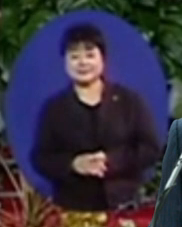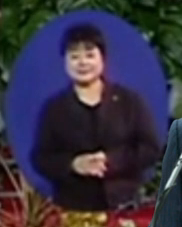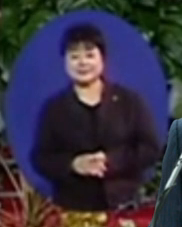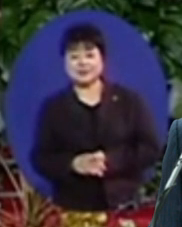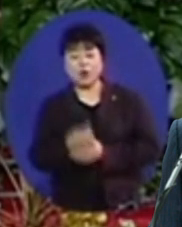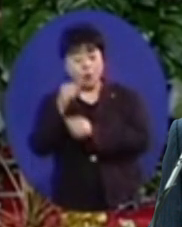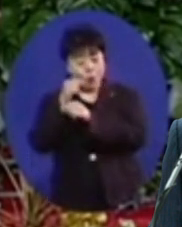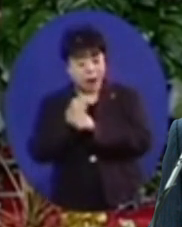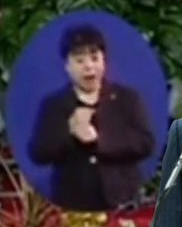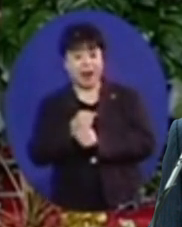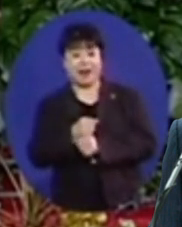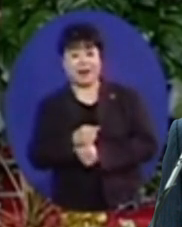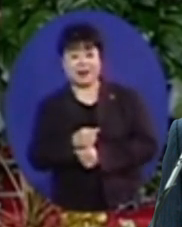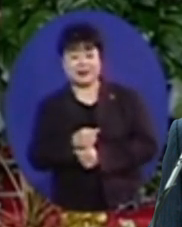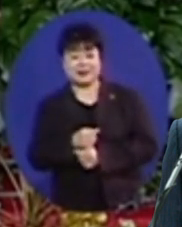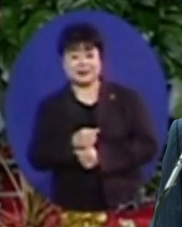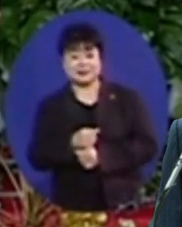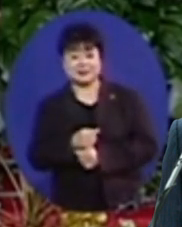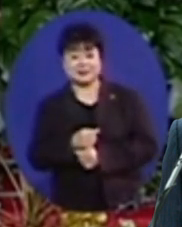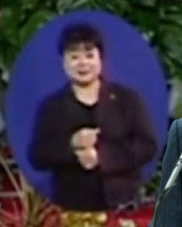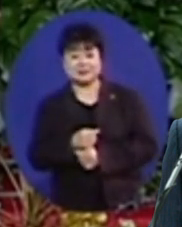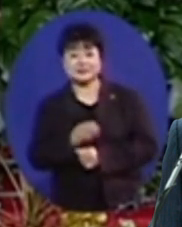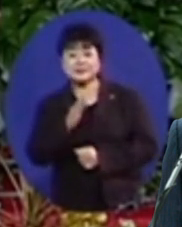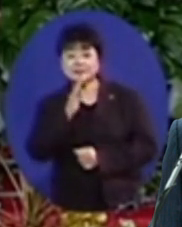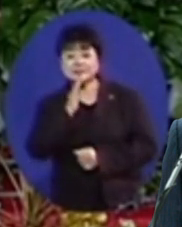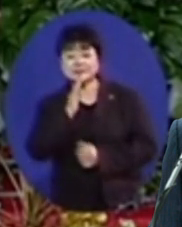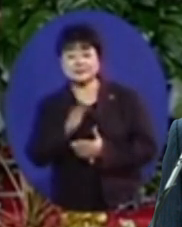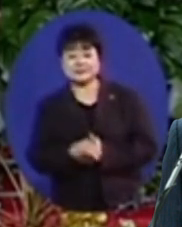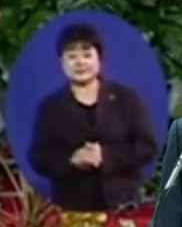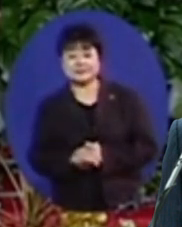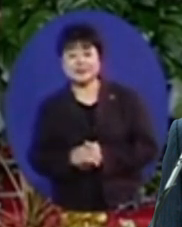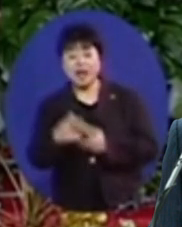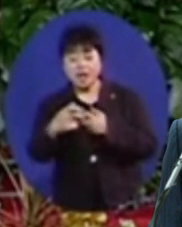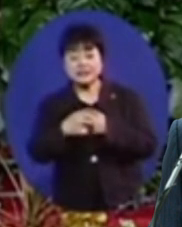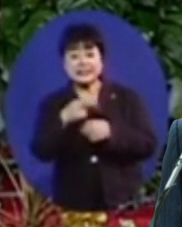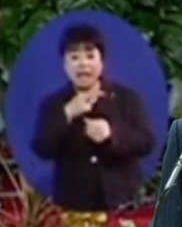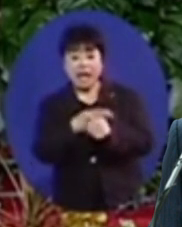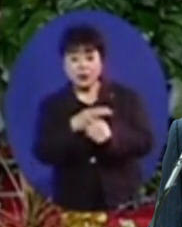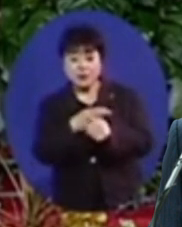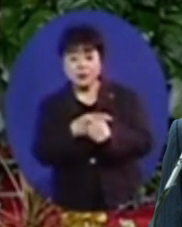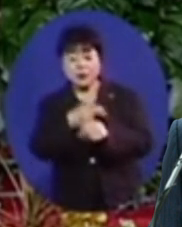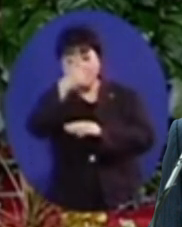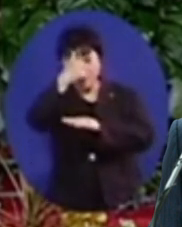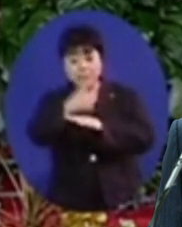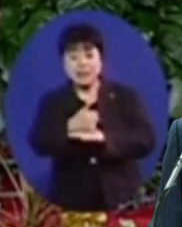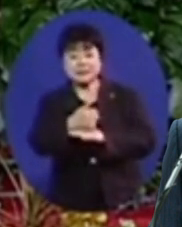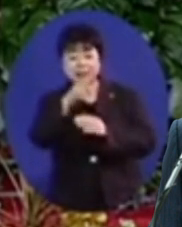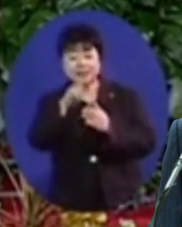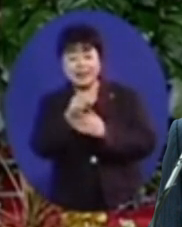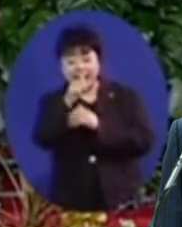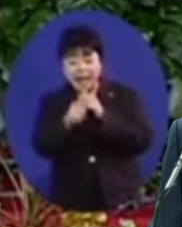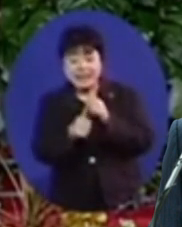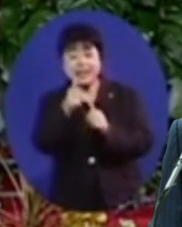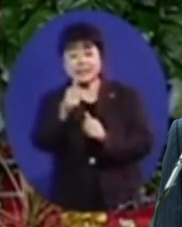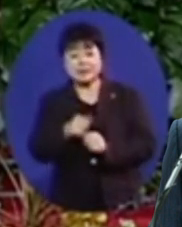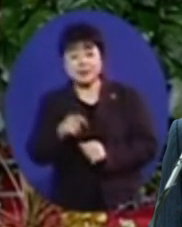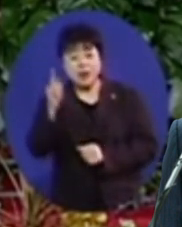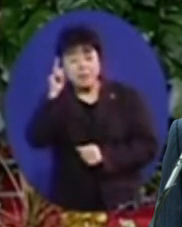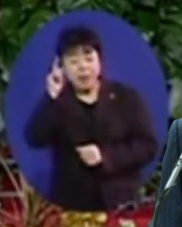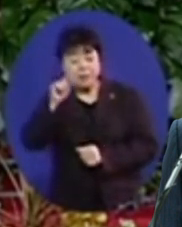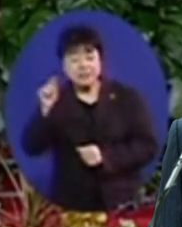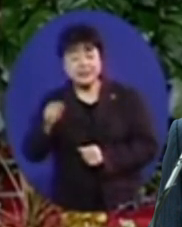과학적 치밀함을 추구하는 의사로서 그는 마지막 순간에 하나님을 전적으로